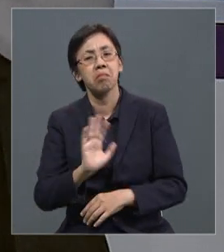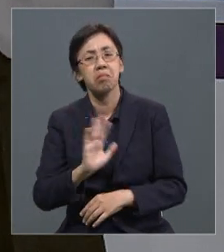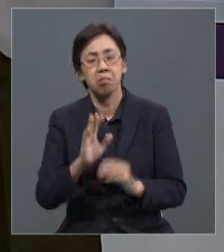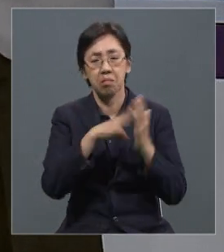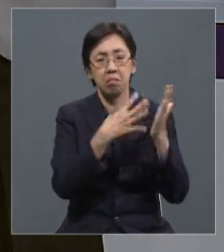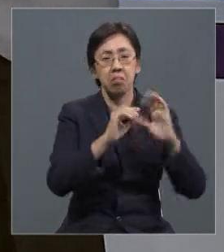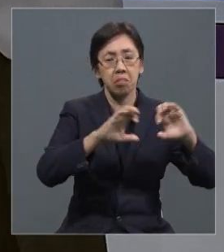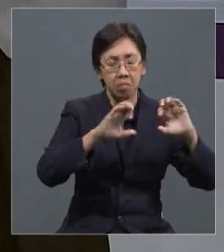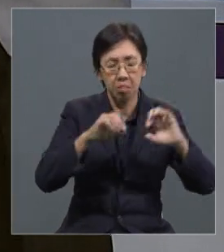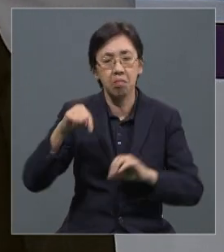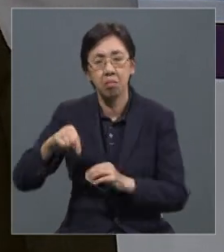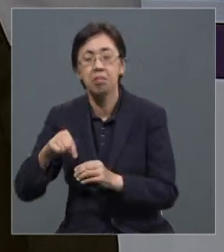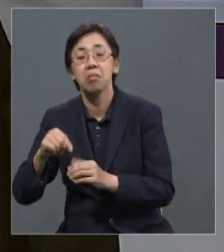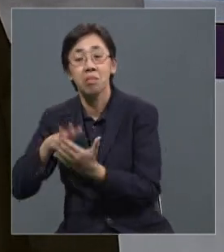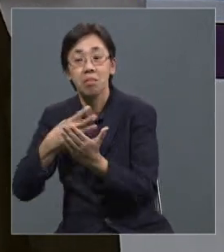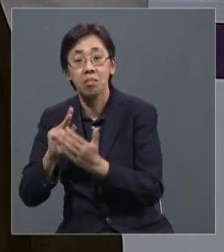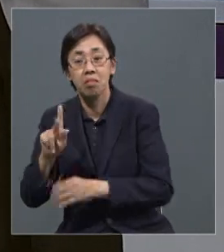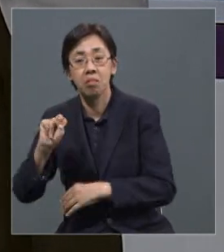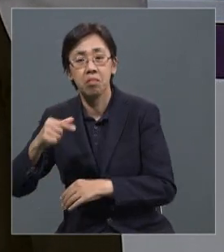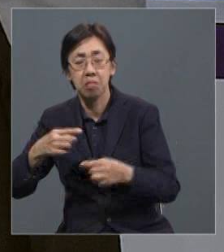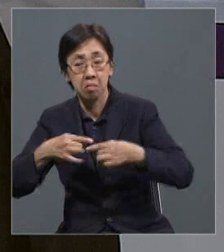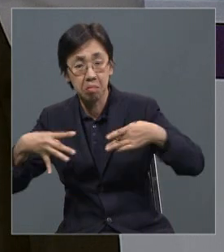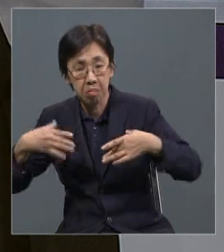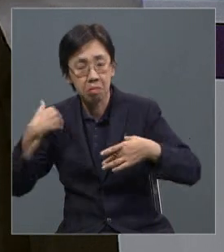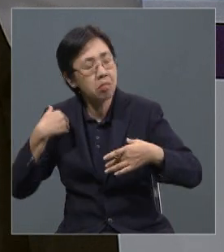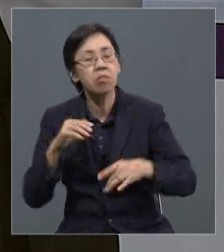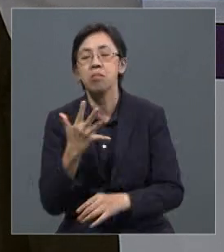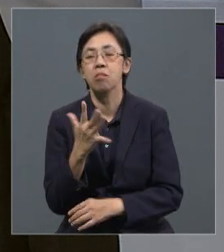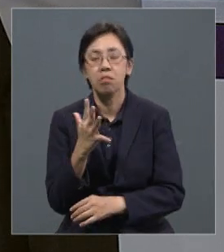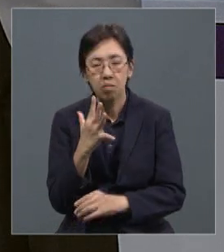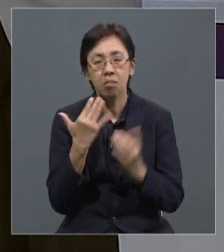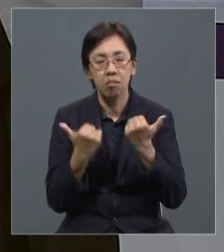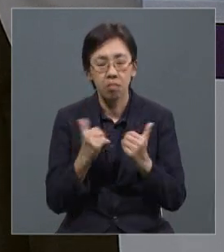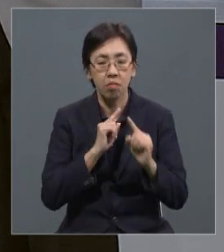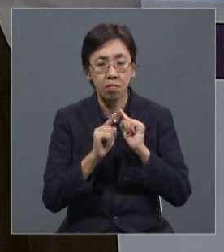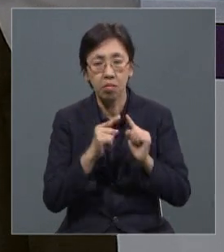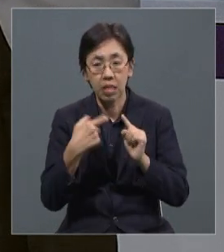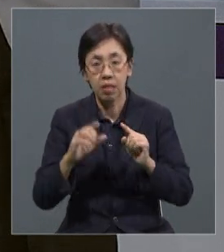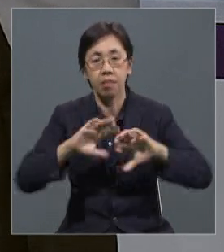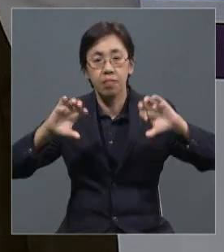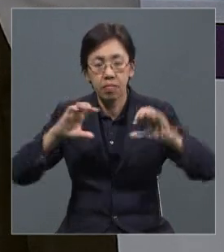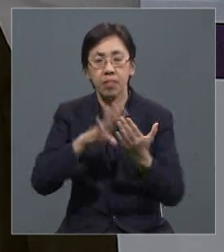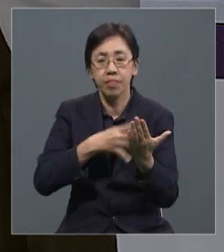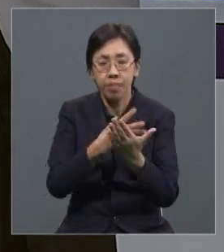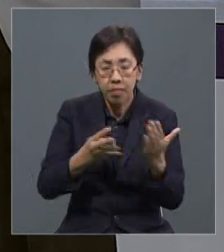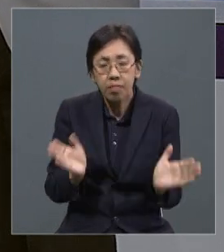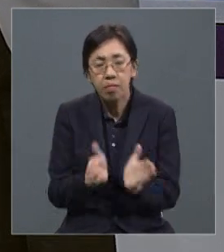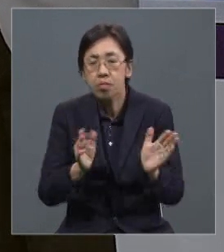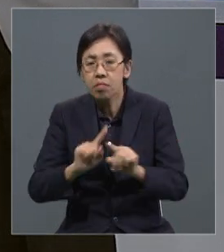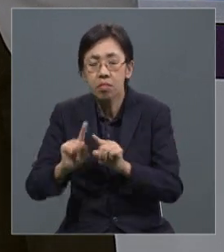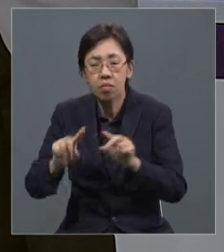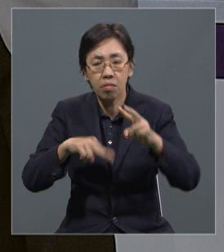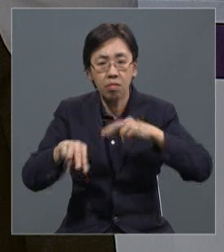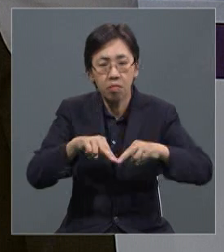าลนะครับที่สำคัญก็คือที่ผ่านมามีการคุยกันตลอดและรัฐบาลก็ยังสามารถออกมาตรการต่างๆมาดู